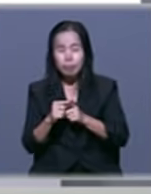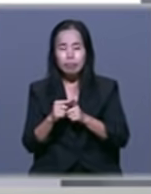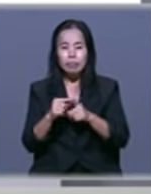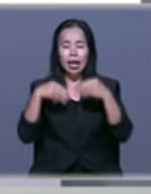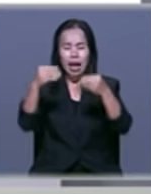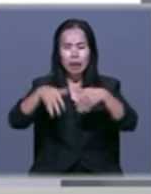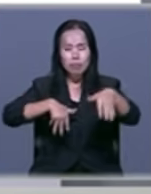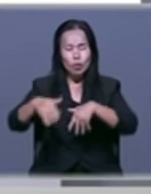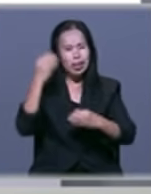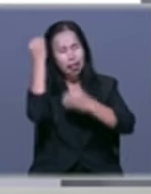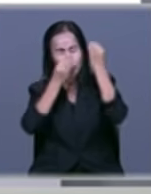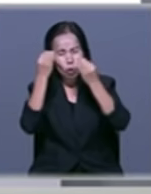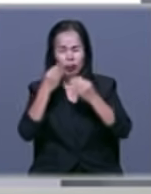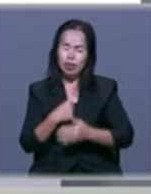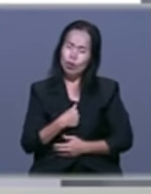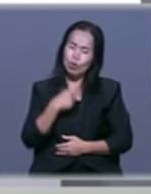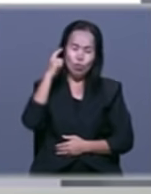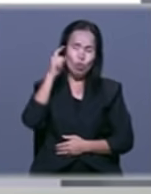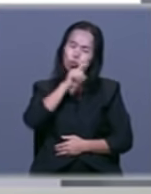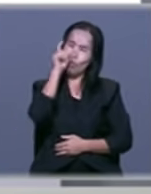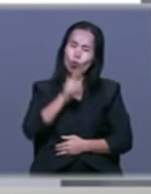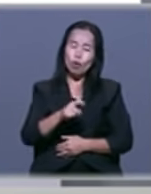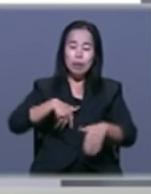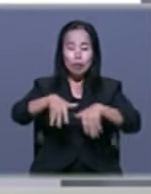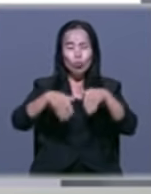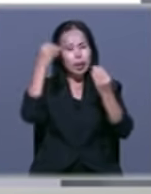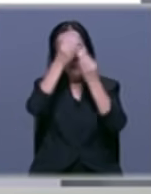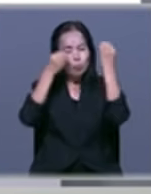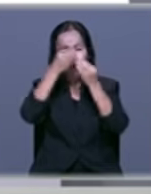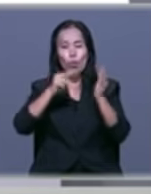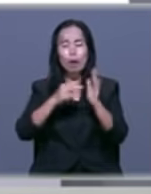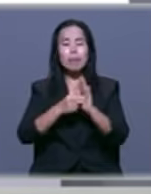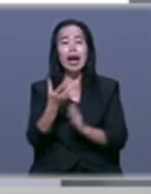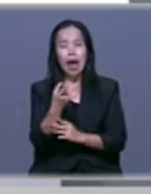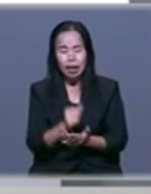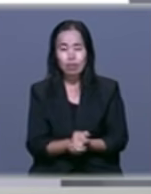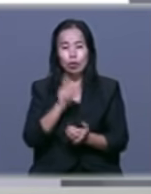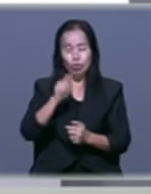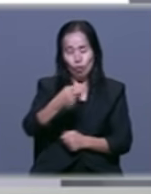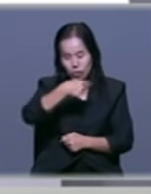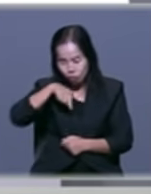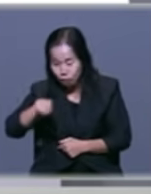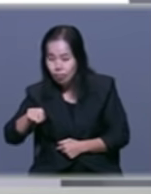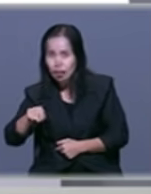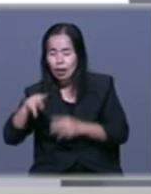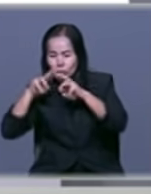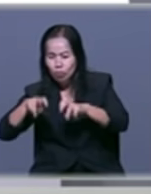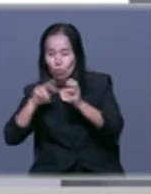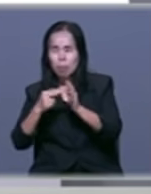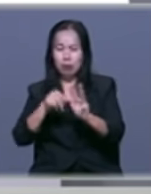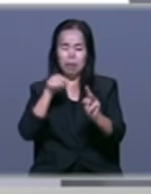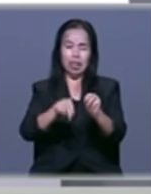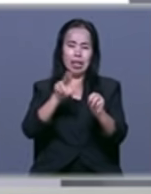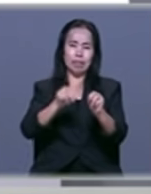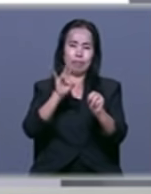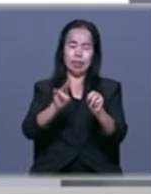นนี่มันคืออะไรนะยังงงอยู่นะการทำให้ประชาชนสับสนนี่มันคืออะไรอันเนี้ยเราต้องไปดูว่าจริงๆแล้วเนี่ยไม่ได้ใช้มาตรา37นะฮะ